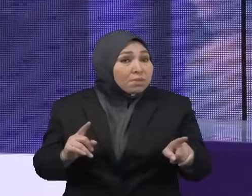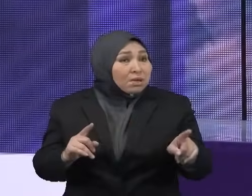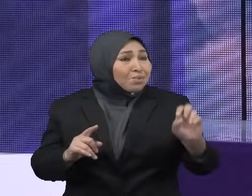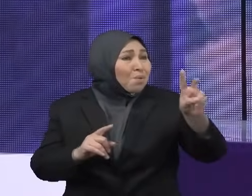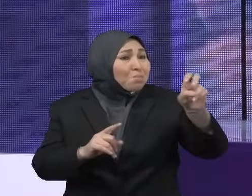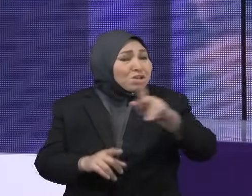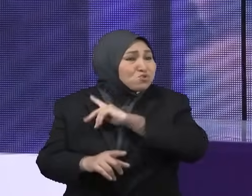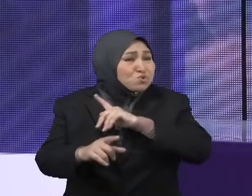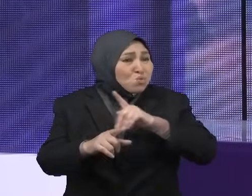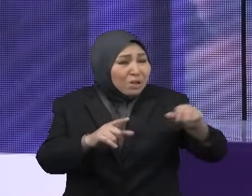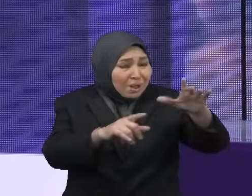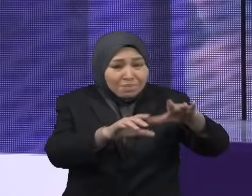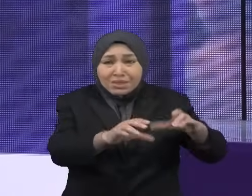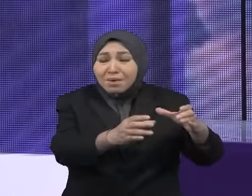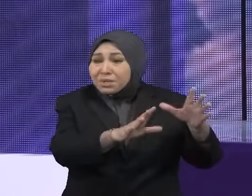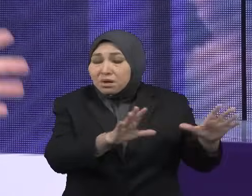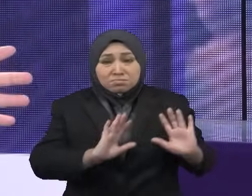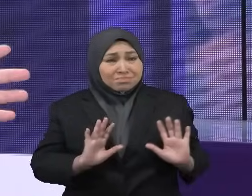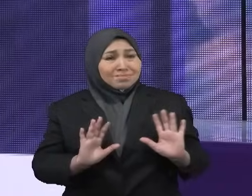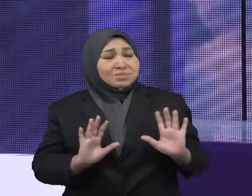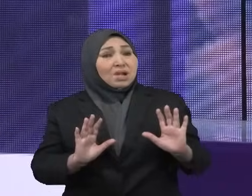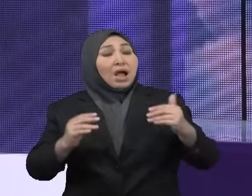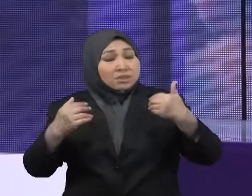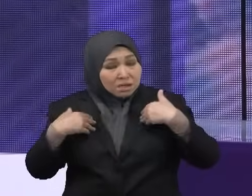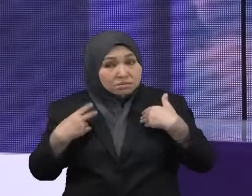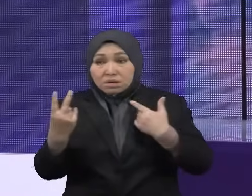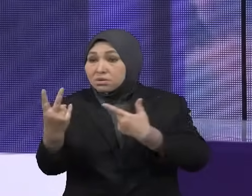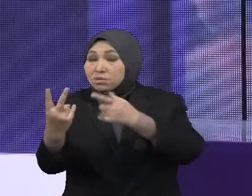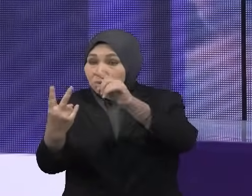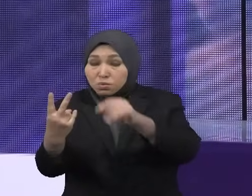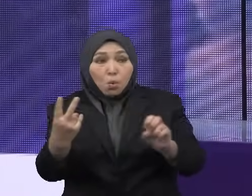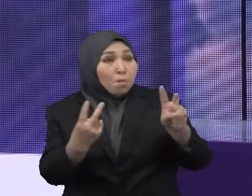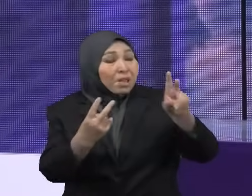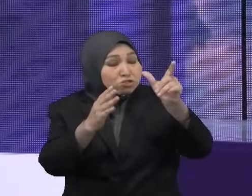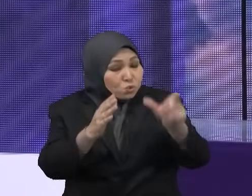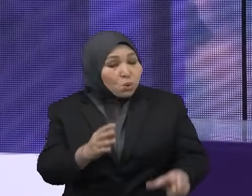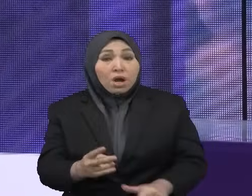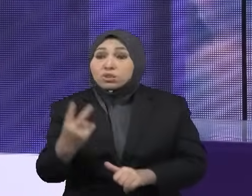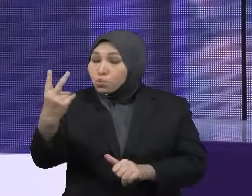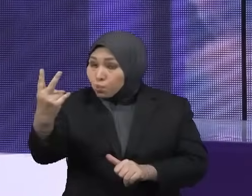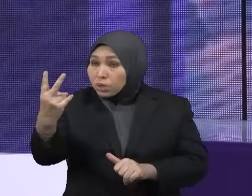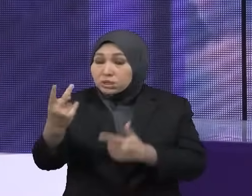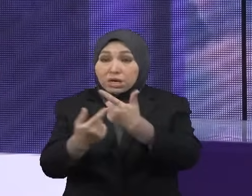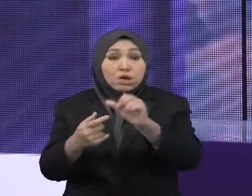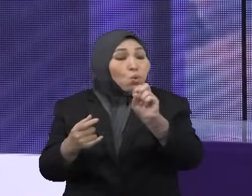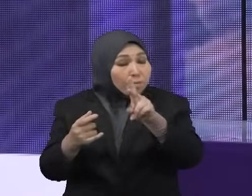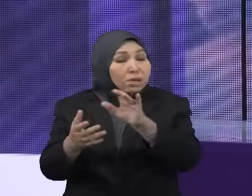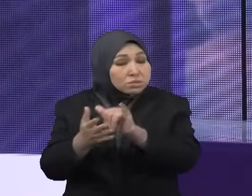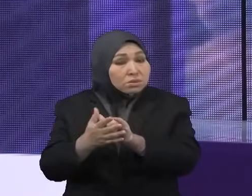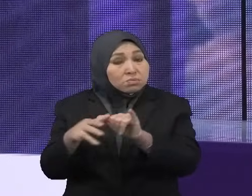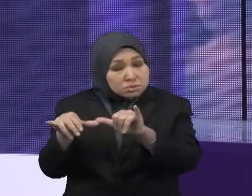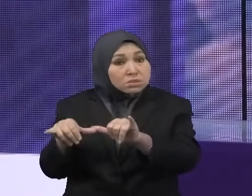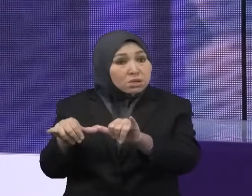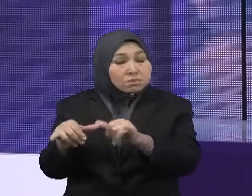tidak mahu masuk, dan kemudian ada nakib misalnya, di kalangan mereka ada 12 orang ketua, 2 daripada 12 itu masih